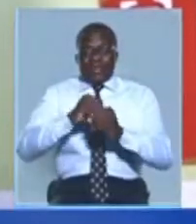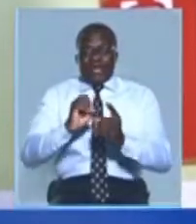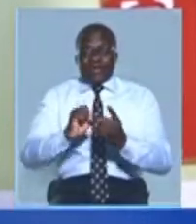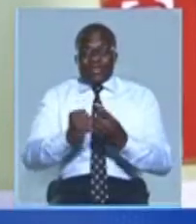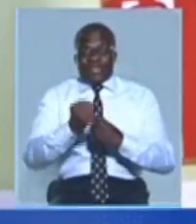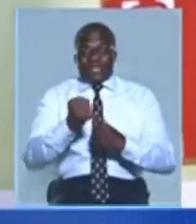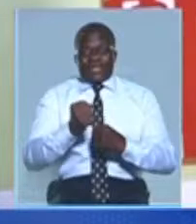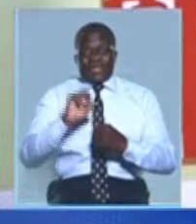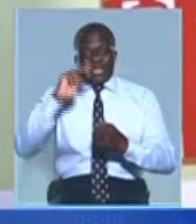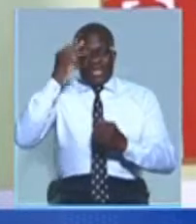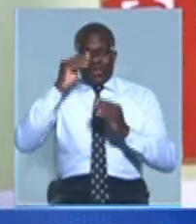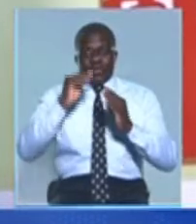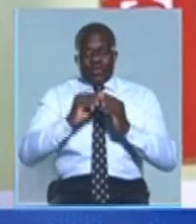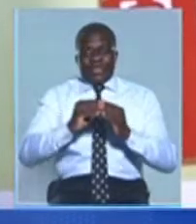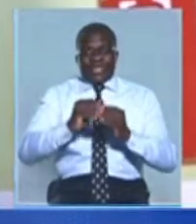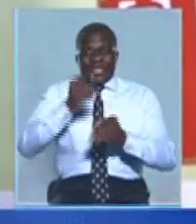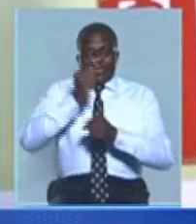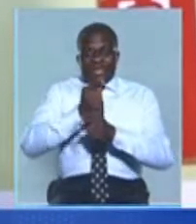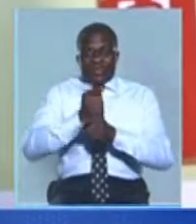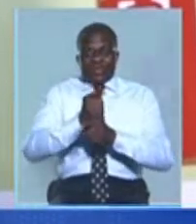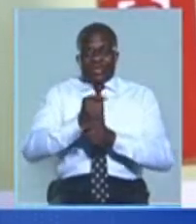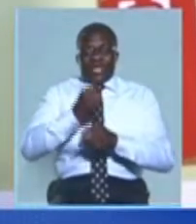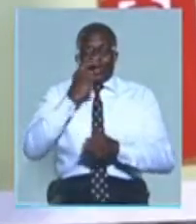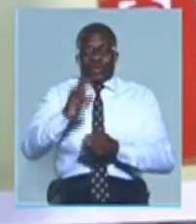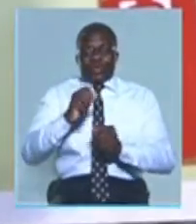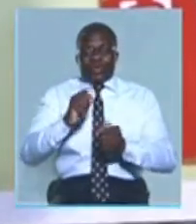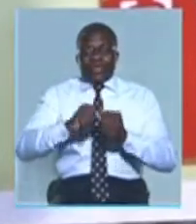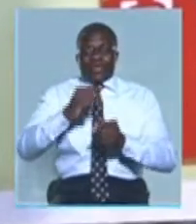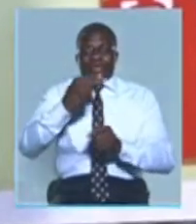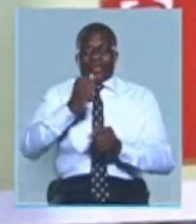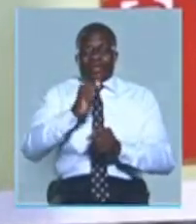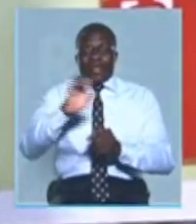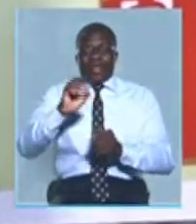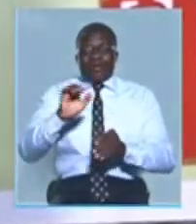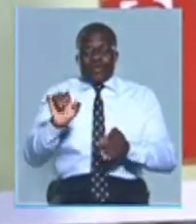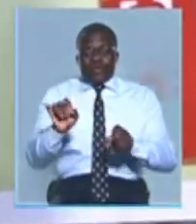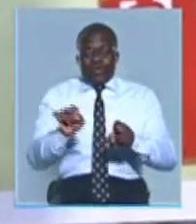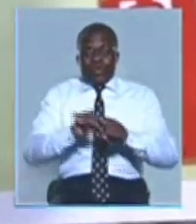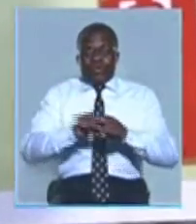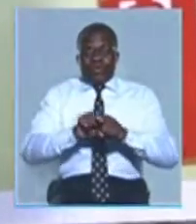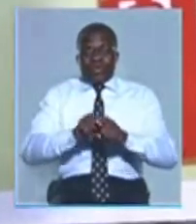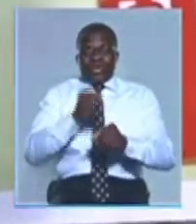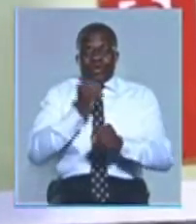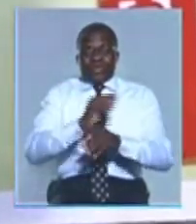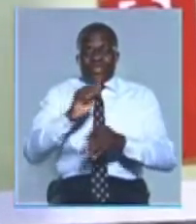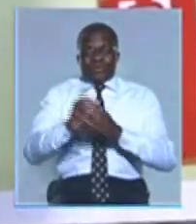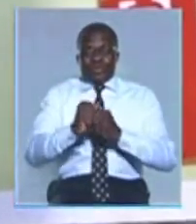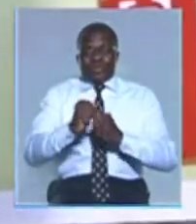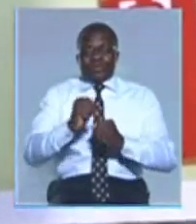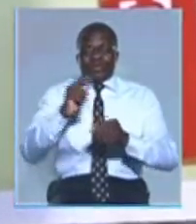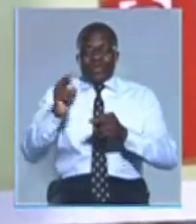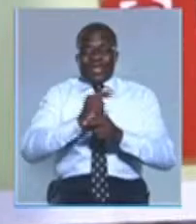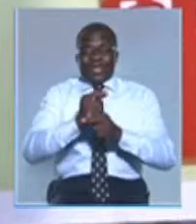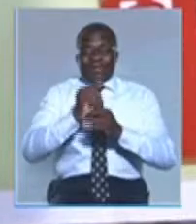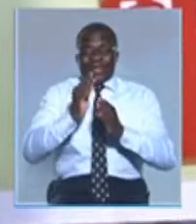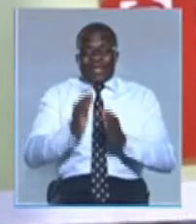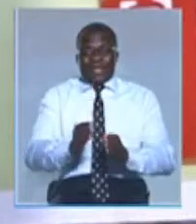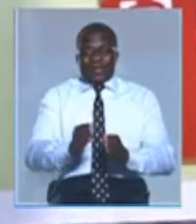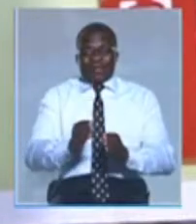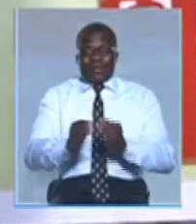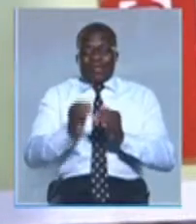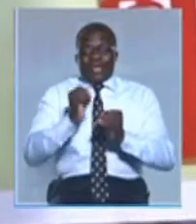sens, le ministère de la Justice recommande à la HAC de se conformer aux dispositions réglementaires